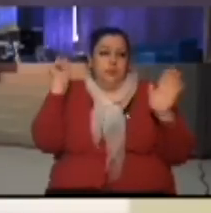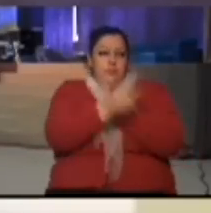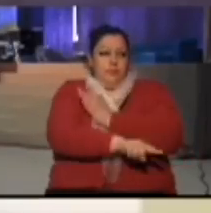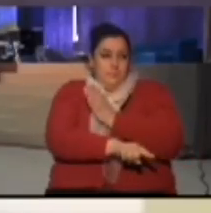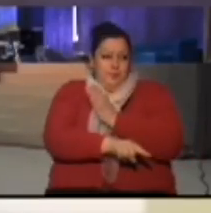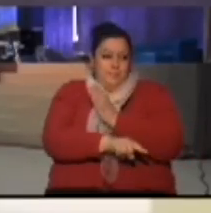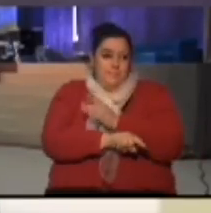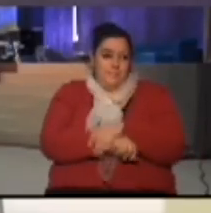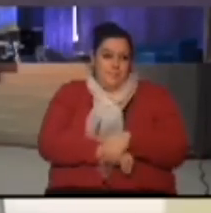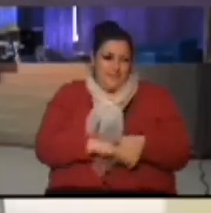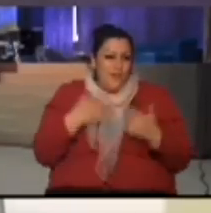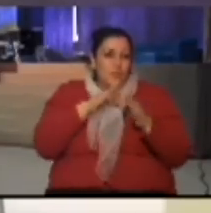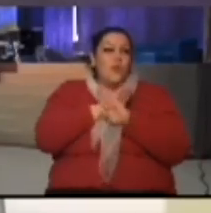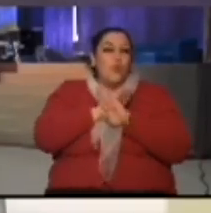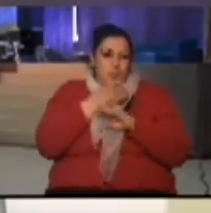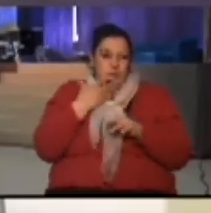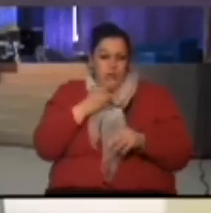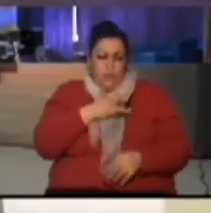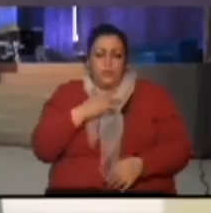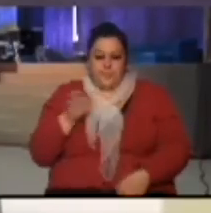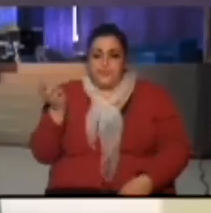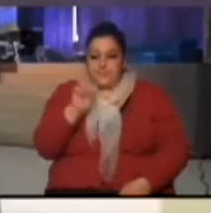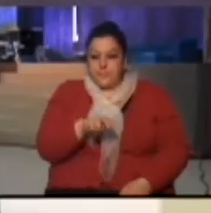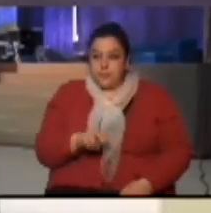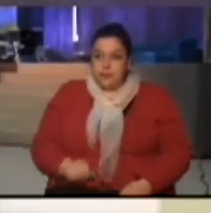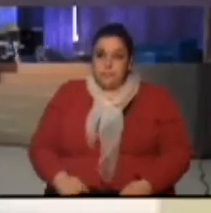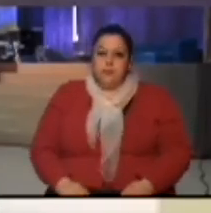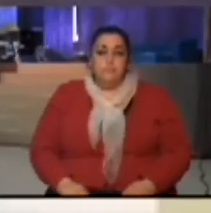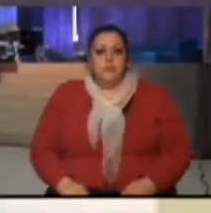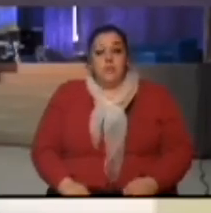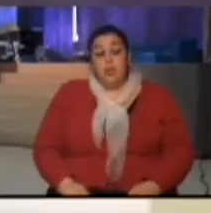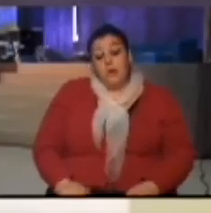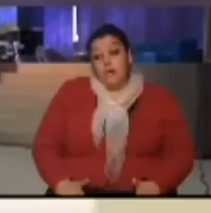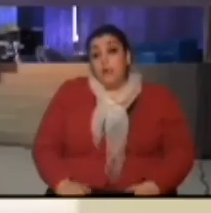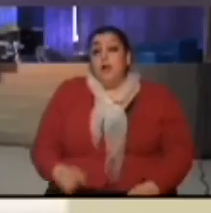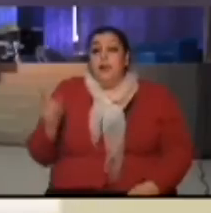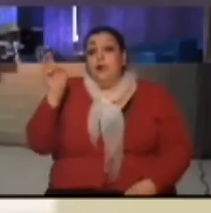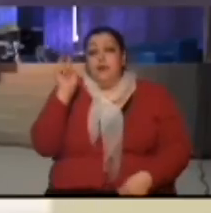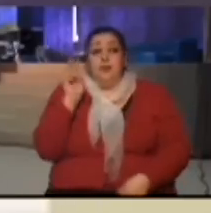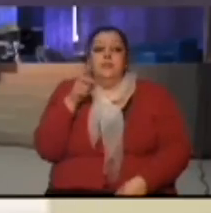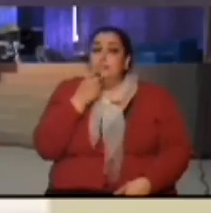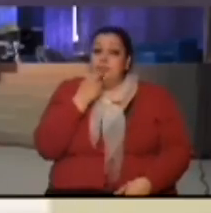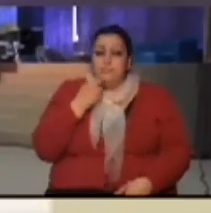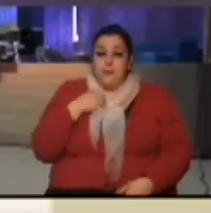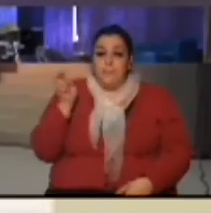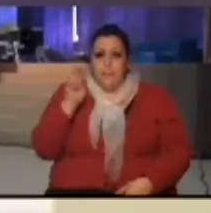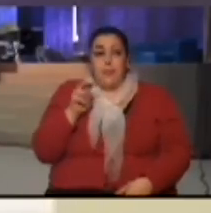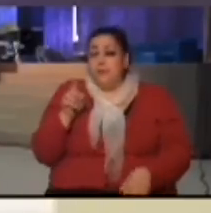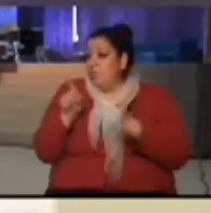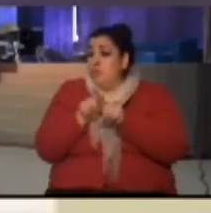Նոր կտակարյան քրիստոնյաներին եմ դիմում։ Հնարավոր է ես ու դու ենք այստեղ։ Բայց ես մտածում 3 հոգու է վերաբերում ես դալիճում ընդամենը